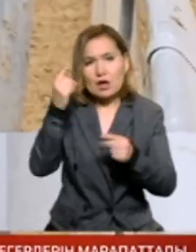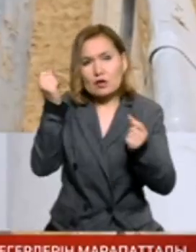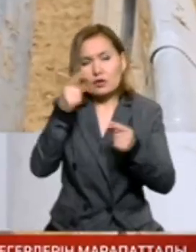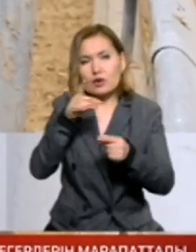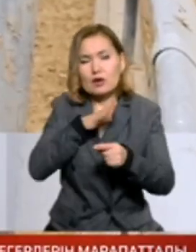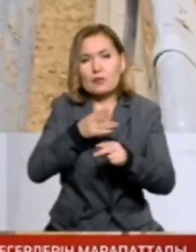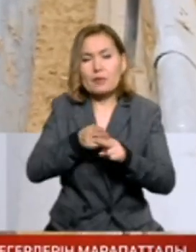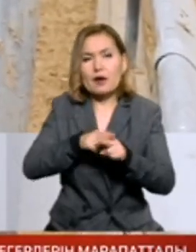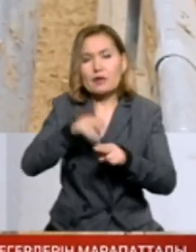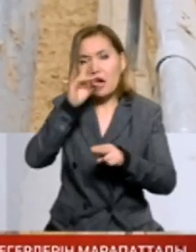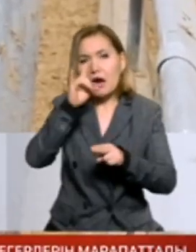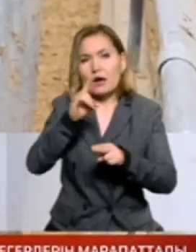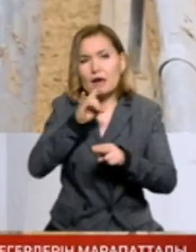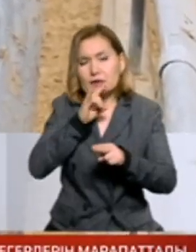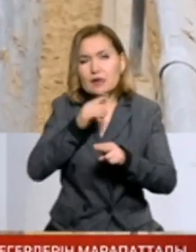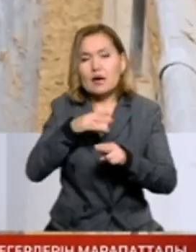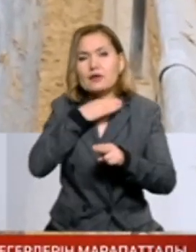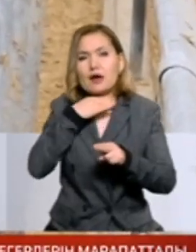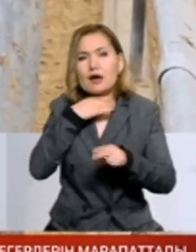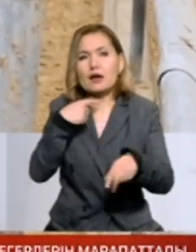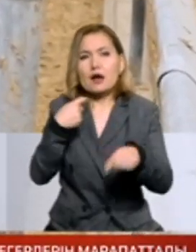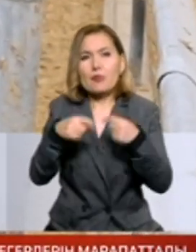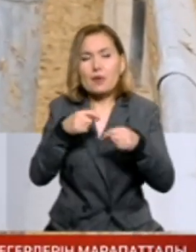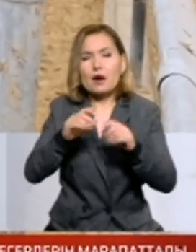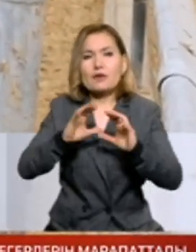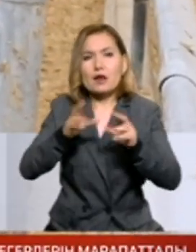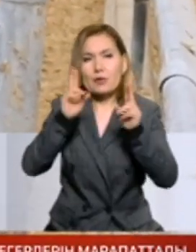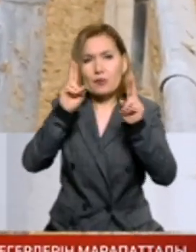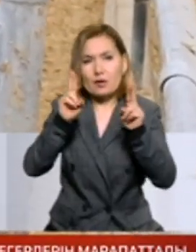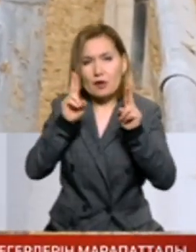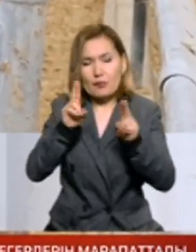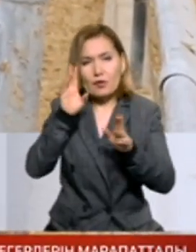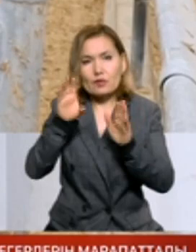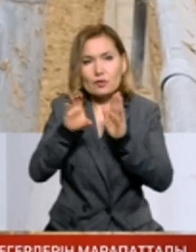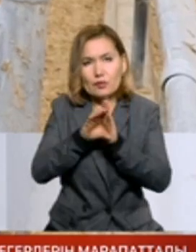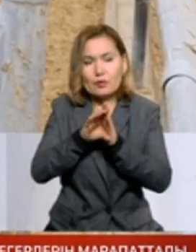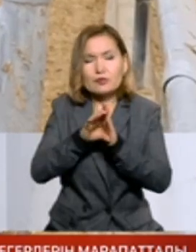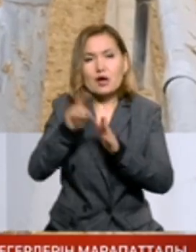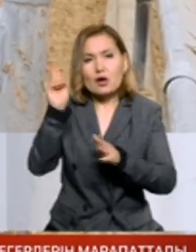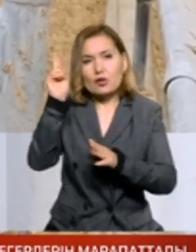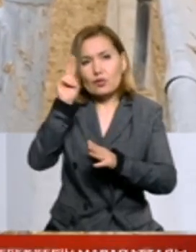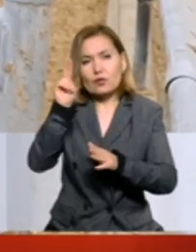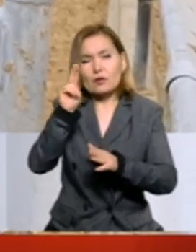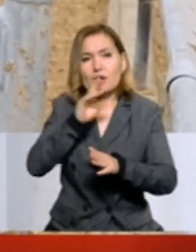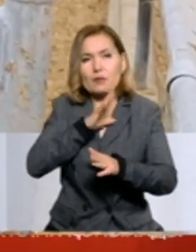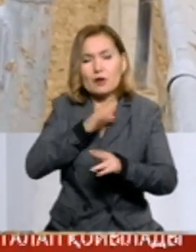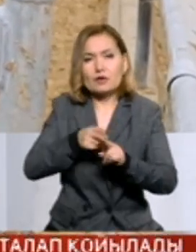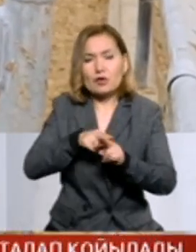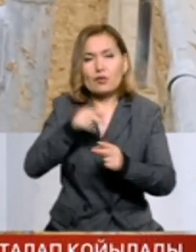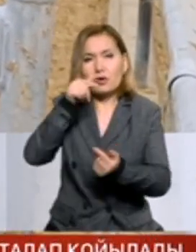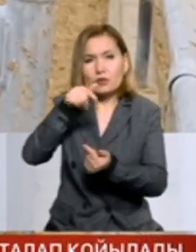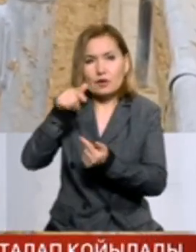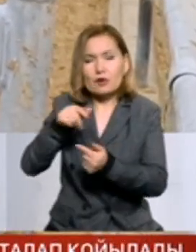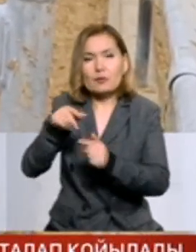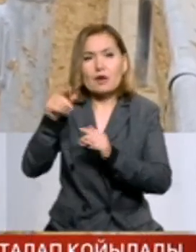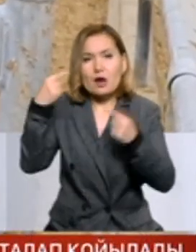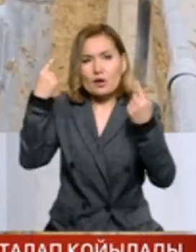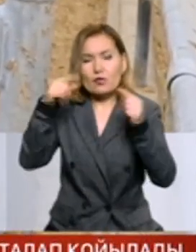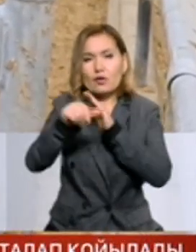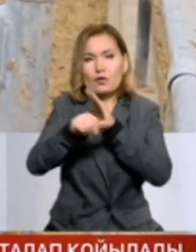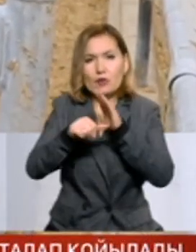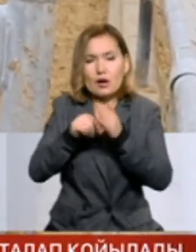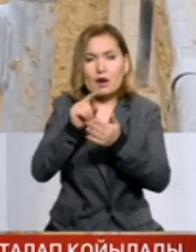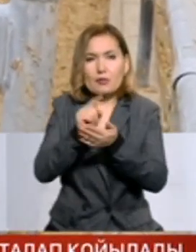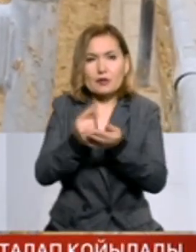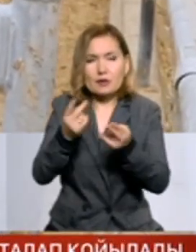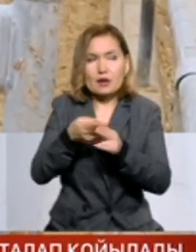Әлемге ет сату үшін бүкіл әлемнің стандарттары бар, талаптары бар. Сол талаптарына сәйкестендіріп біз соғымыз керек. Соны үйренуге келдік біз